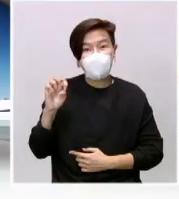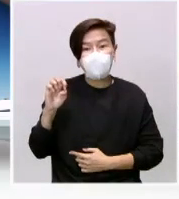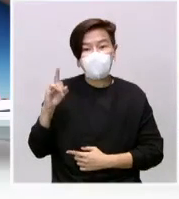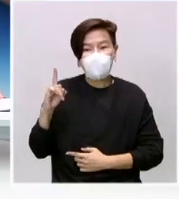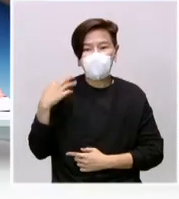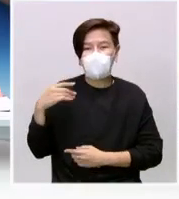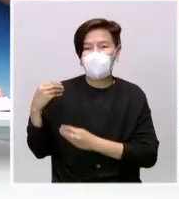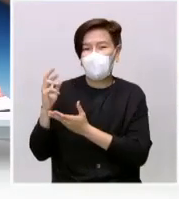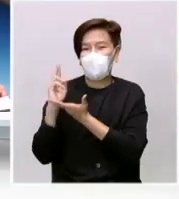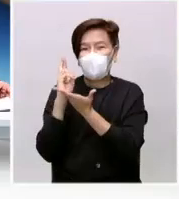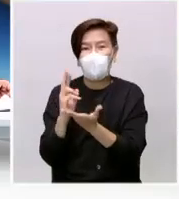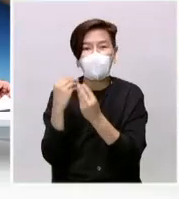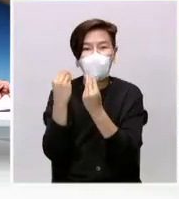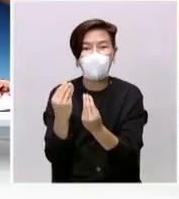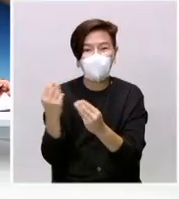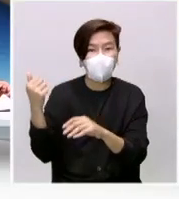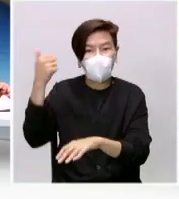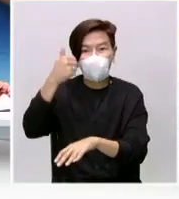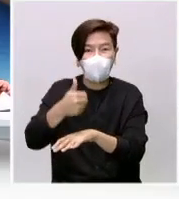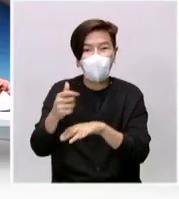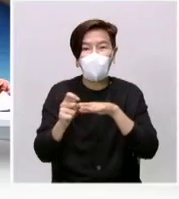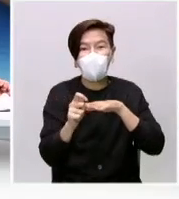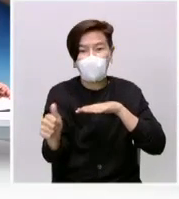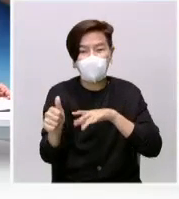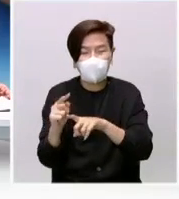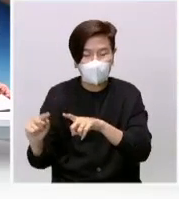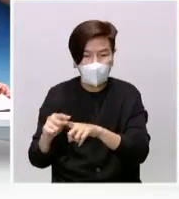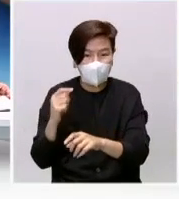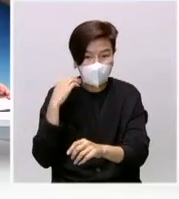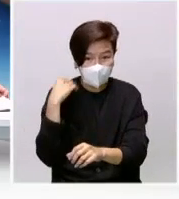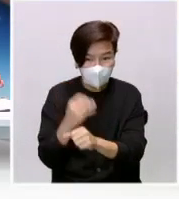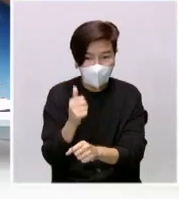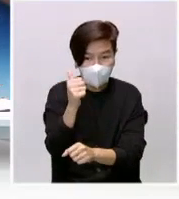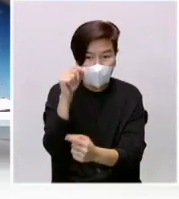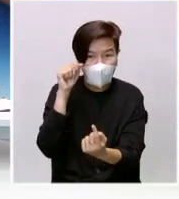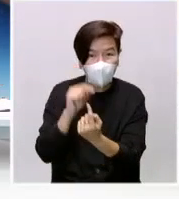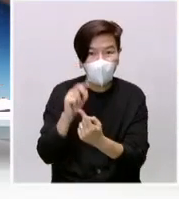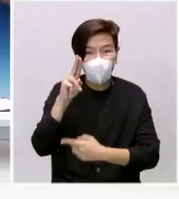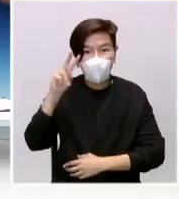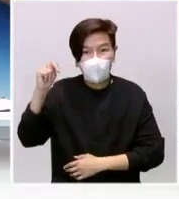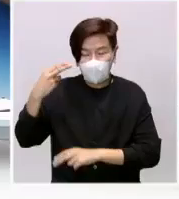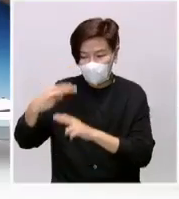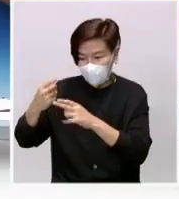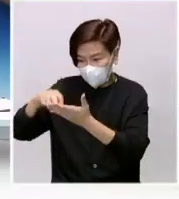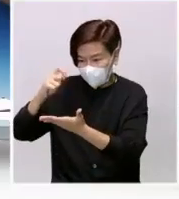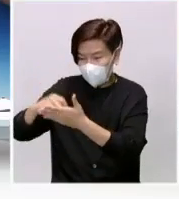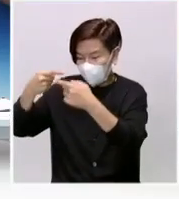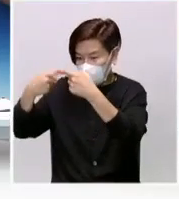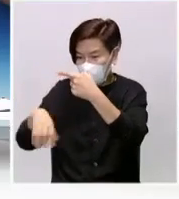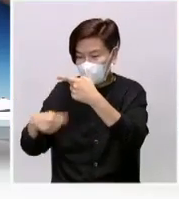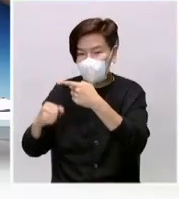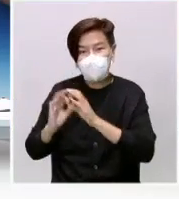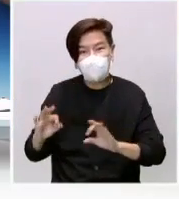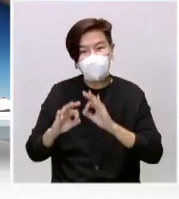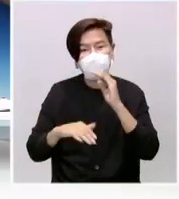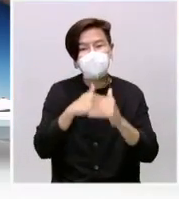นให้เห็นถึงความมุ่งมั่นอย่างต่อเนื่องนะคะเพื่อบรรลุต่อข้อตกลงแห่งสหประชาชาติและหลักสากล10ประการสู่การพัฒนาอย่